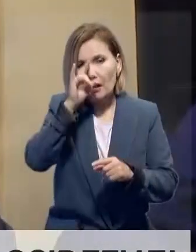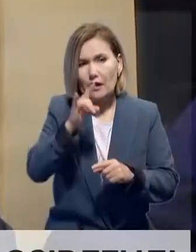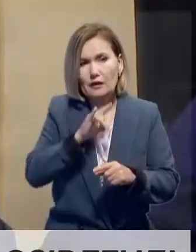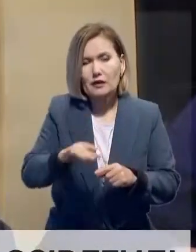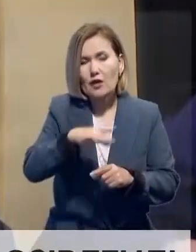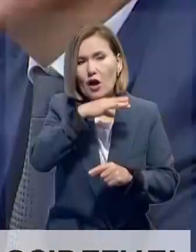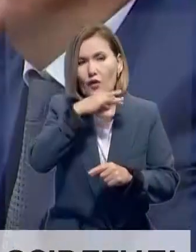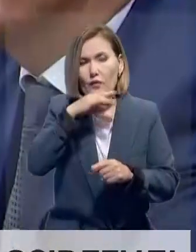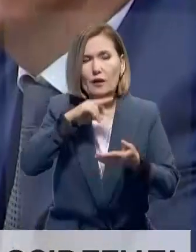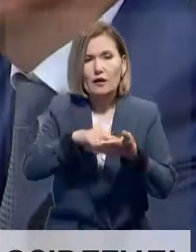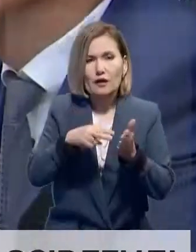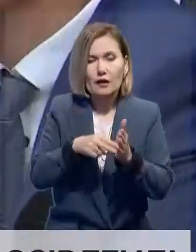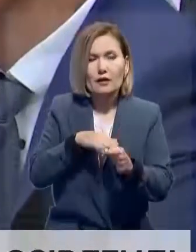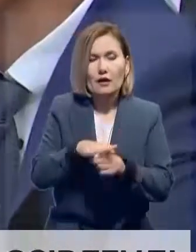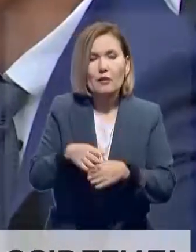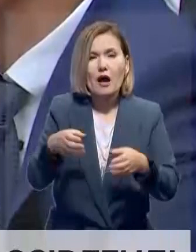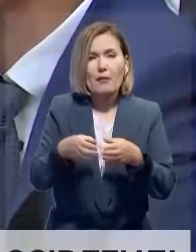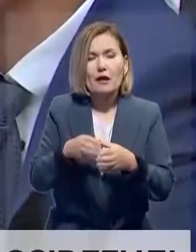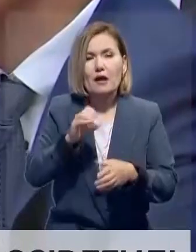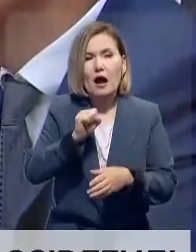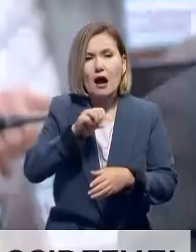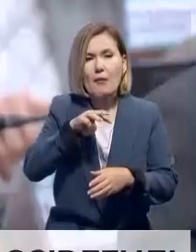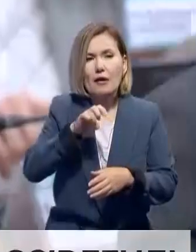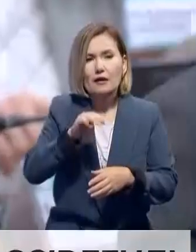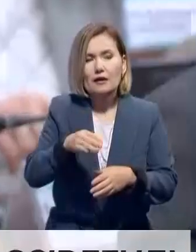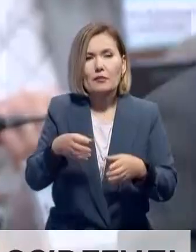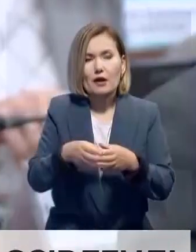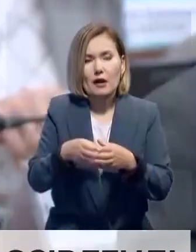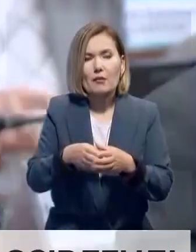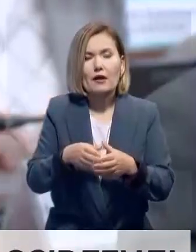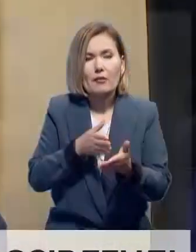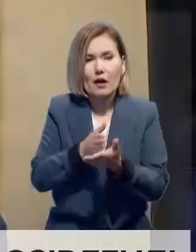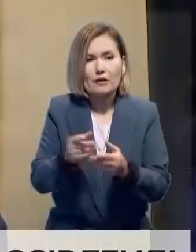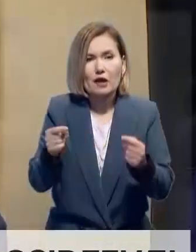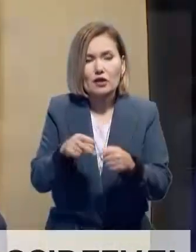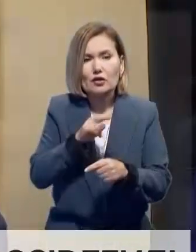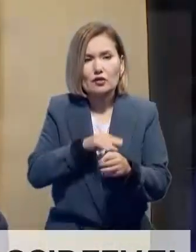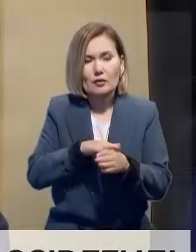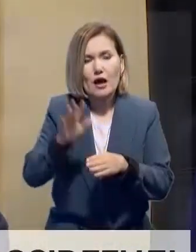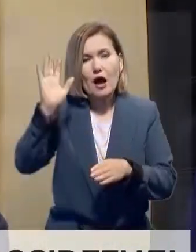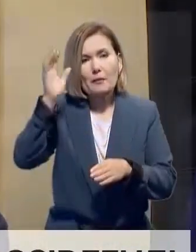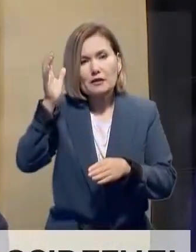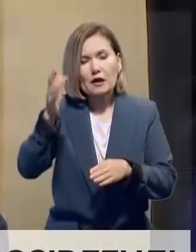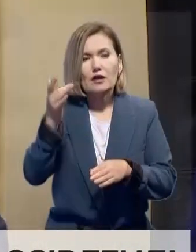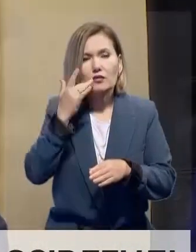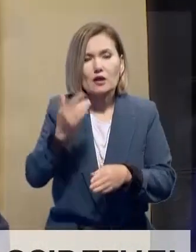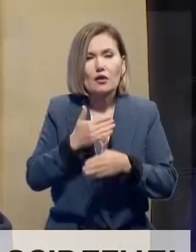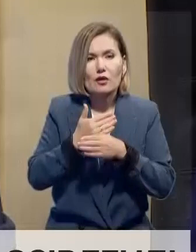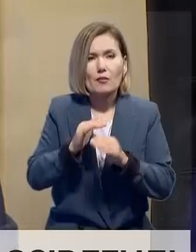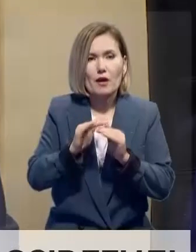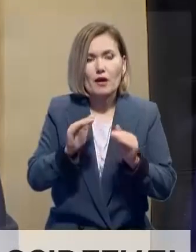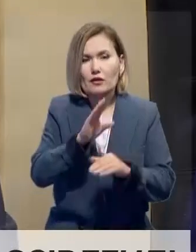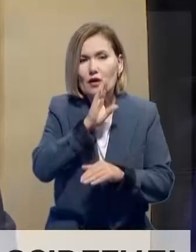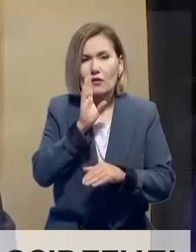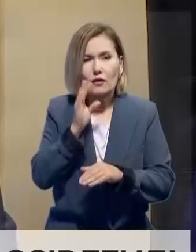біраз шаруа атқарылды. Партия өз тарапынан бұл бағытта нақты жұмыс жасап жатыр. Психологиялық көмек көрсету мақсатында